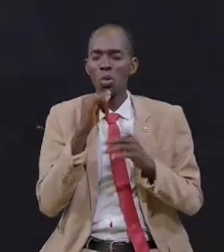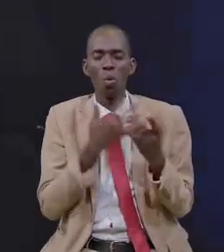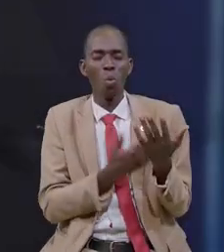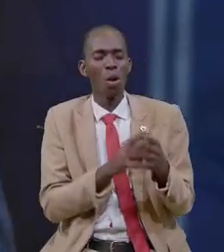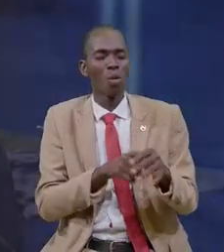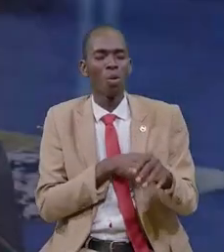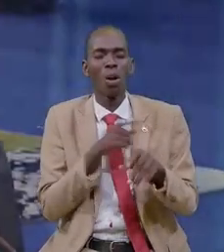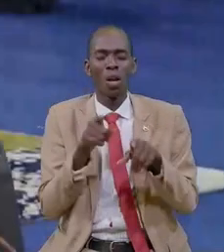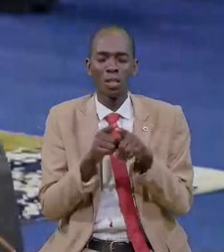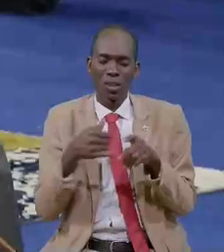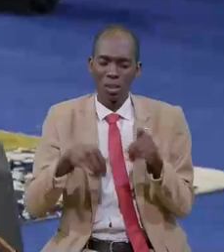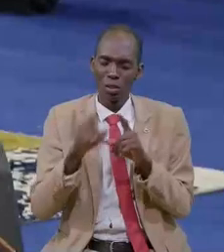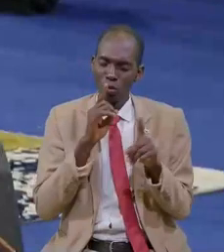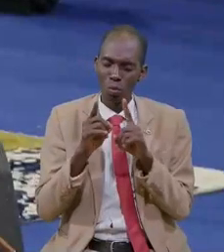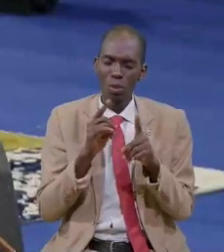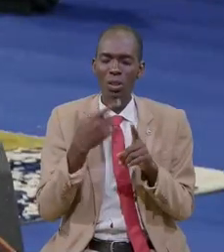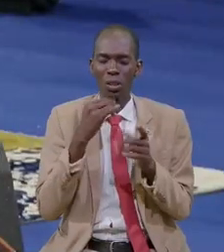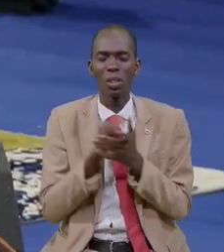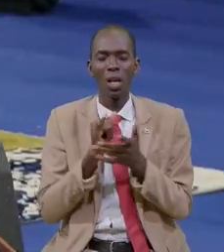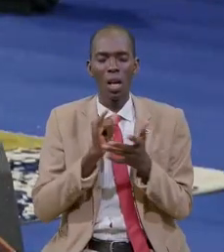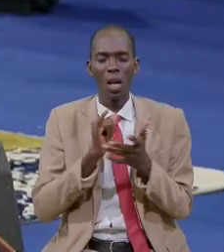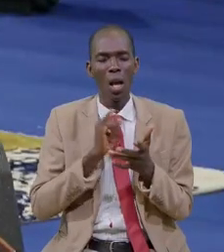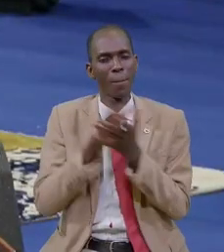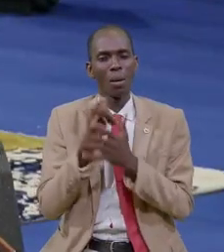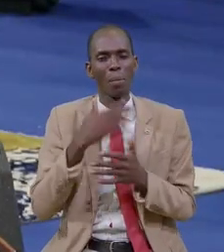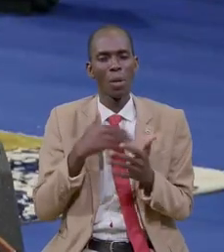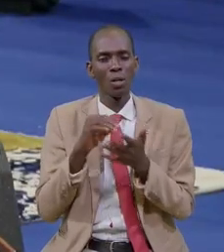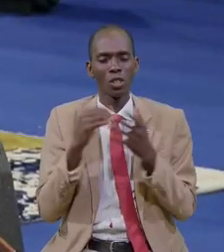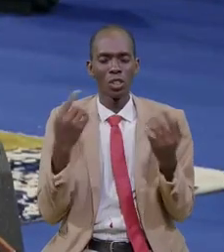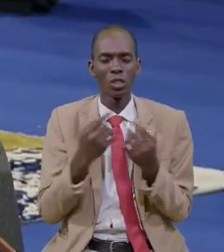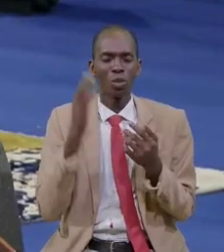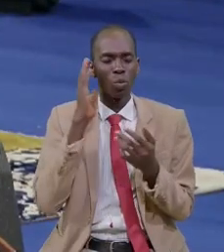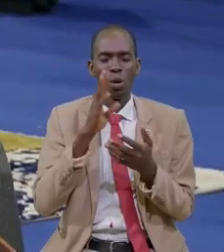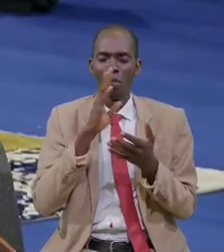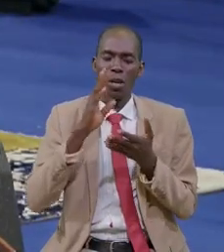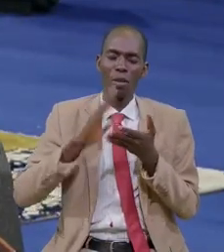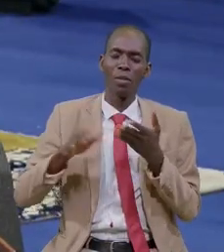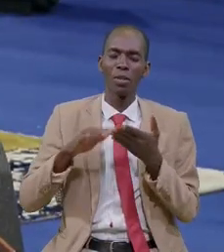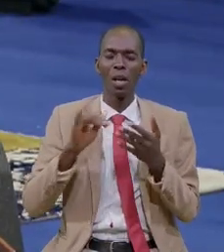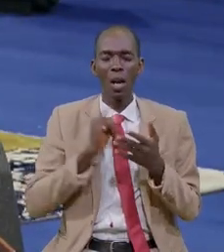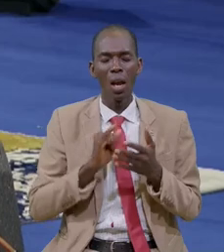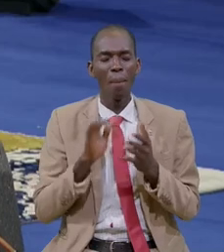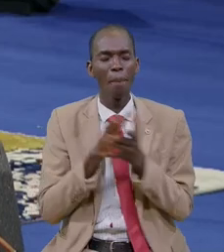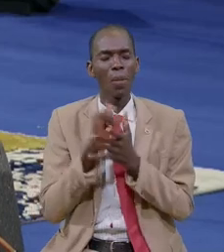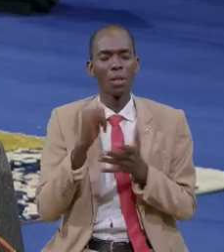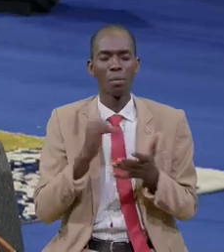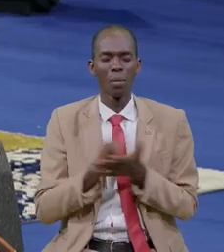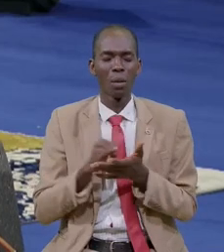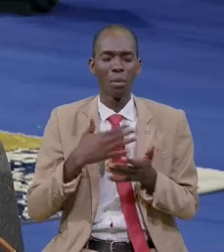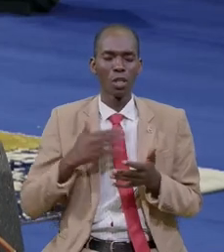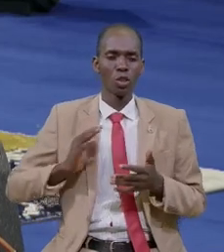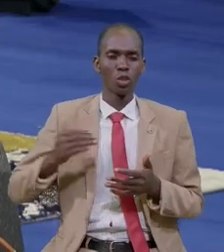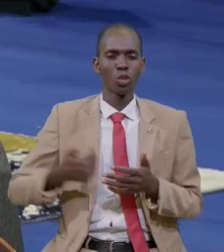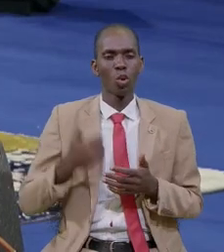parlait encore, il disait, je crois, oh, mes péchés seront pardonnés. Il est celui qui pardonne. Je crois, mon âme sera